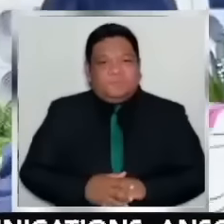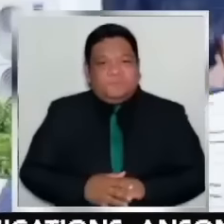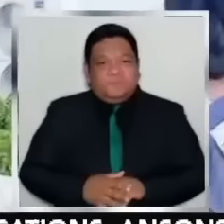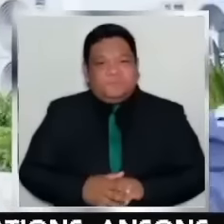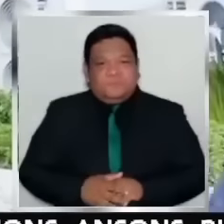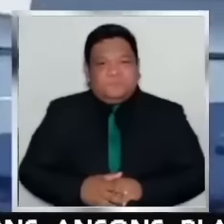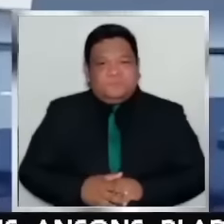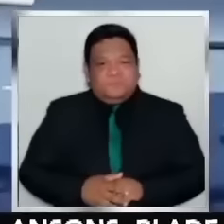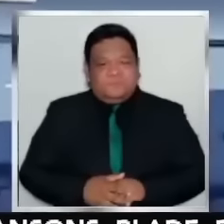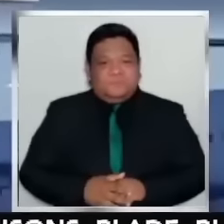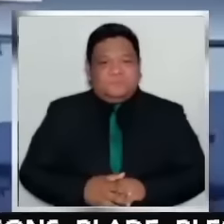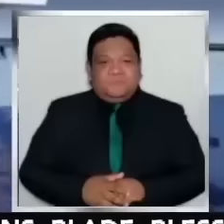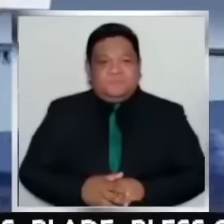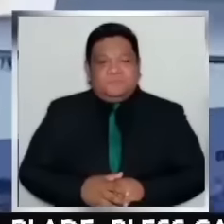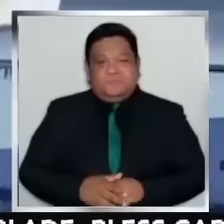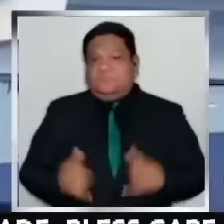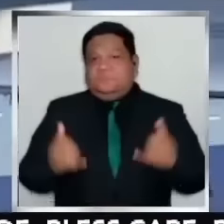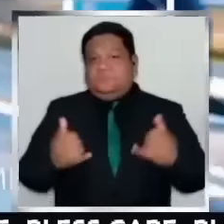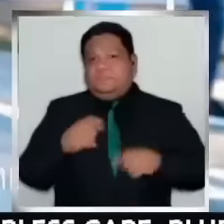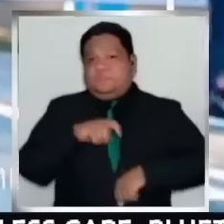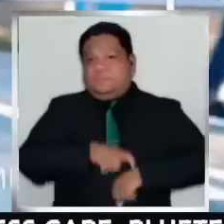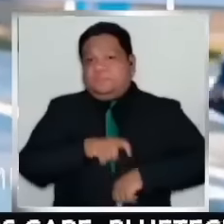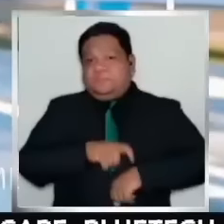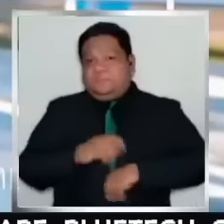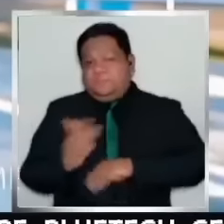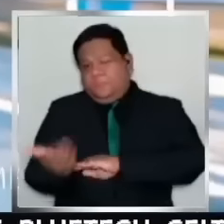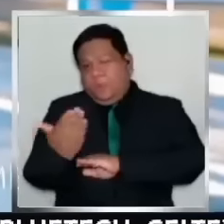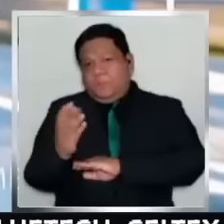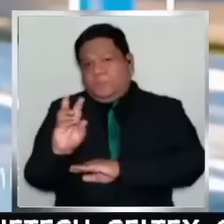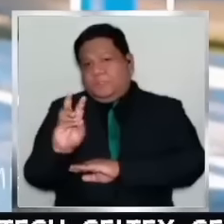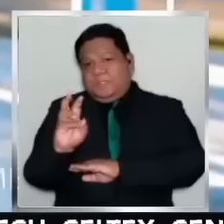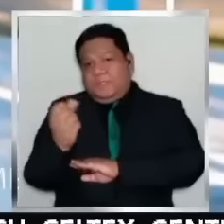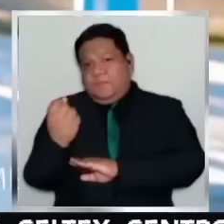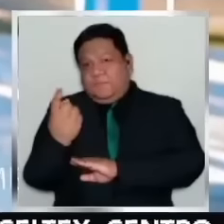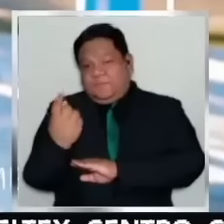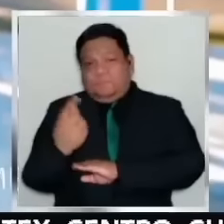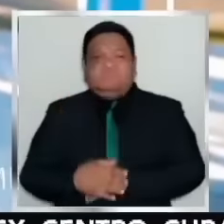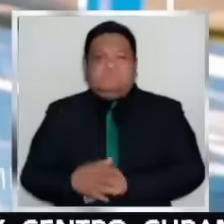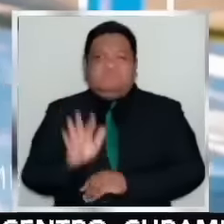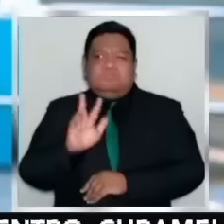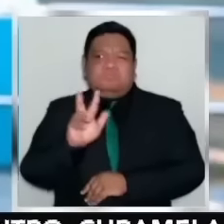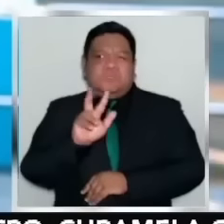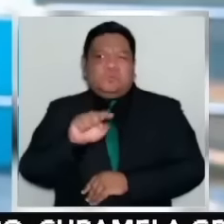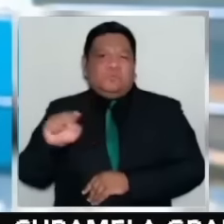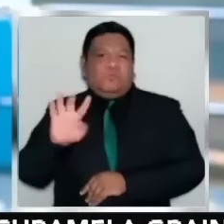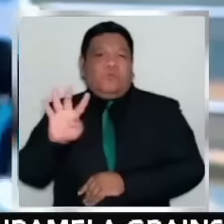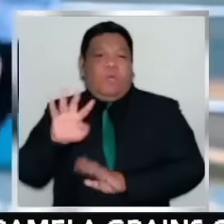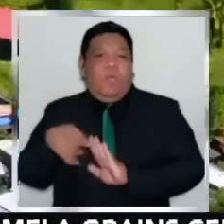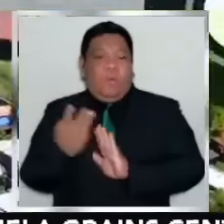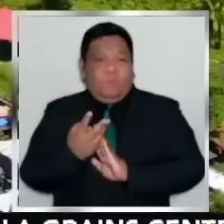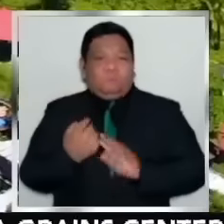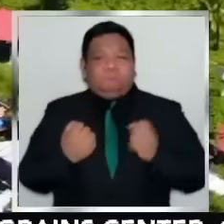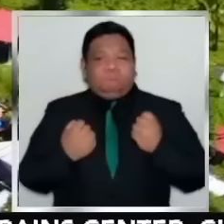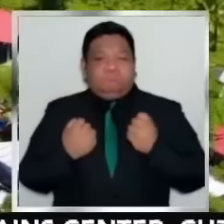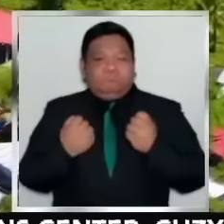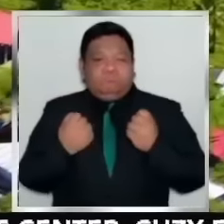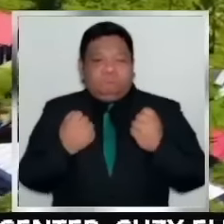Time check natin, 6:11 a.m. na po. 3 to 4 hours ang biyahe natin by land. Promise worth it ito.